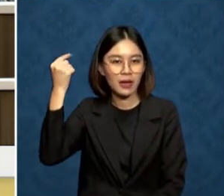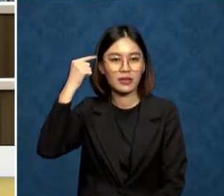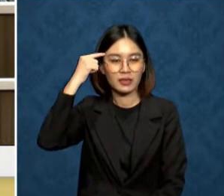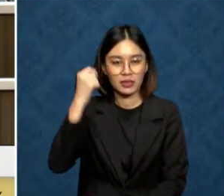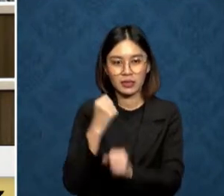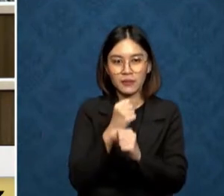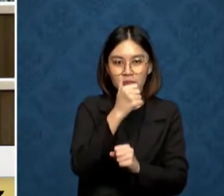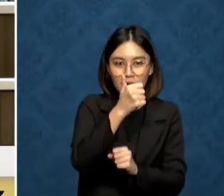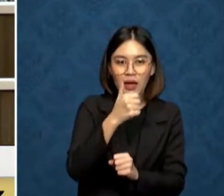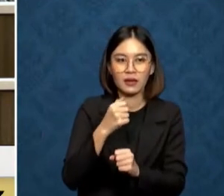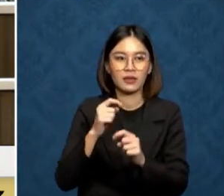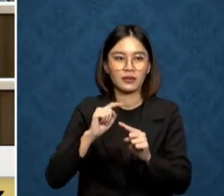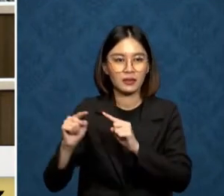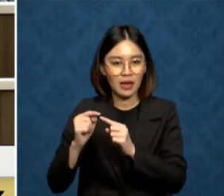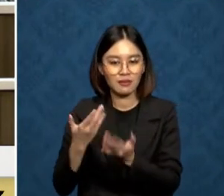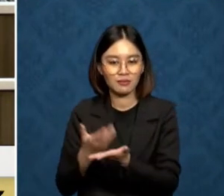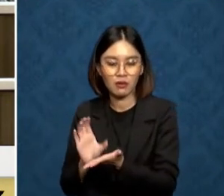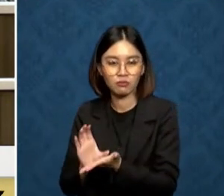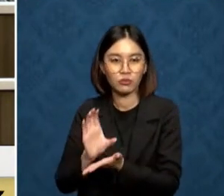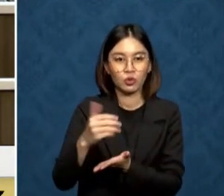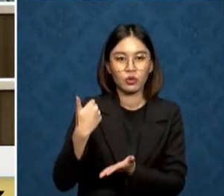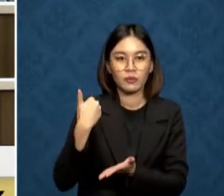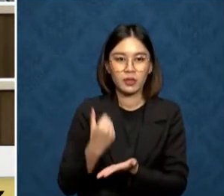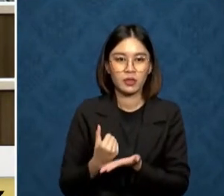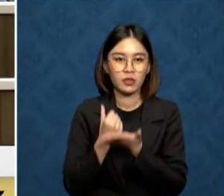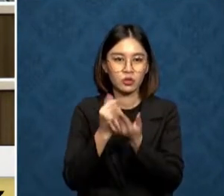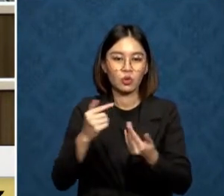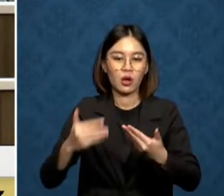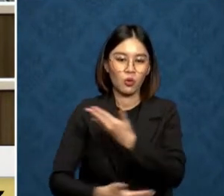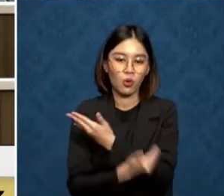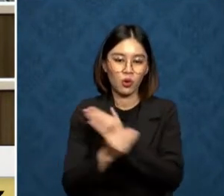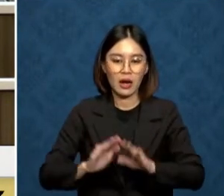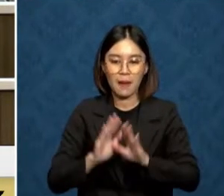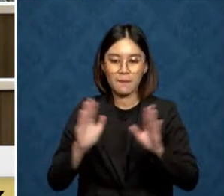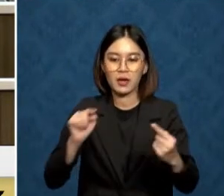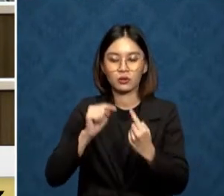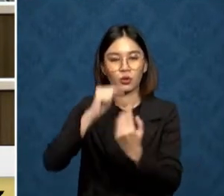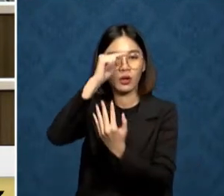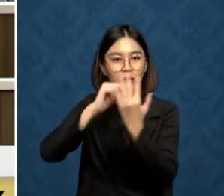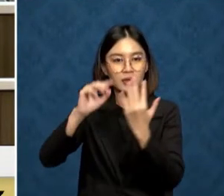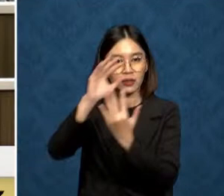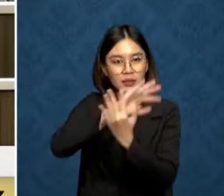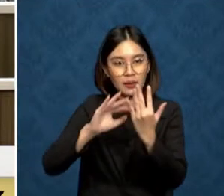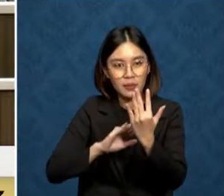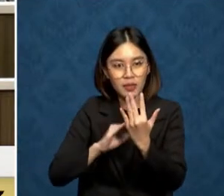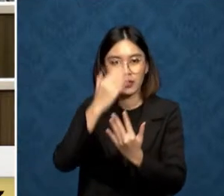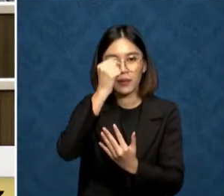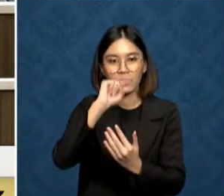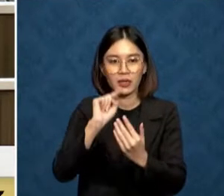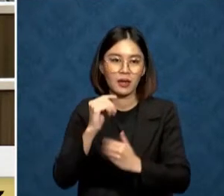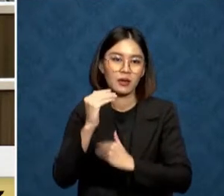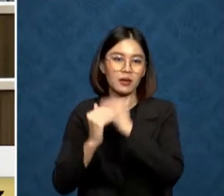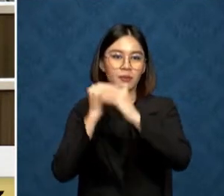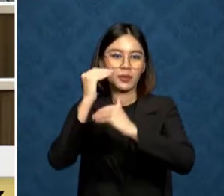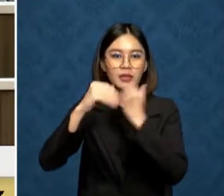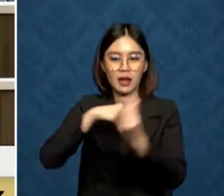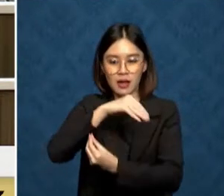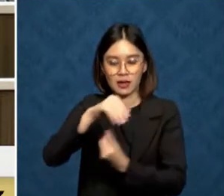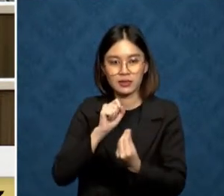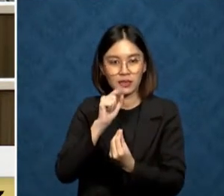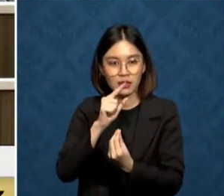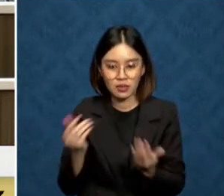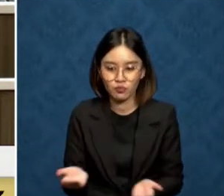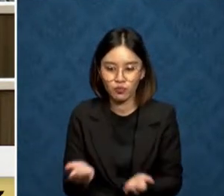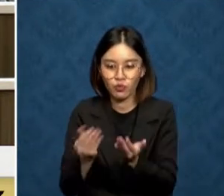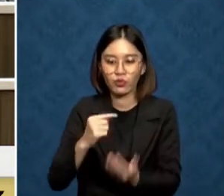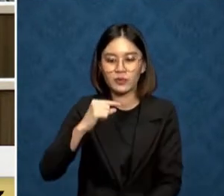คิด กลาทำและกลาลงทุน จะเป็การเปิดโอกาสให้กบประเทศครัที่จะพัฒนาเศรษฐกิและกระต